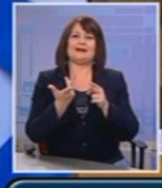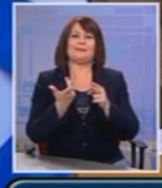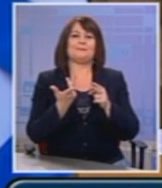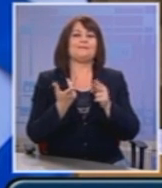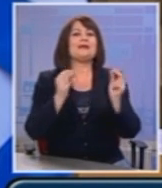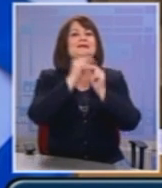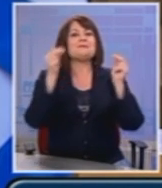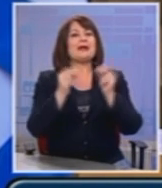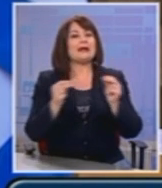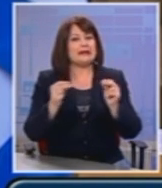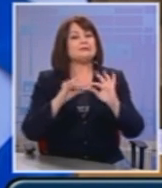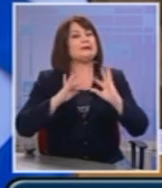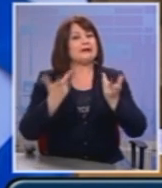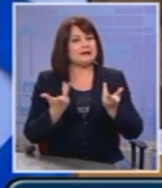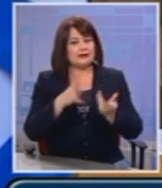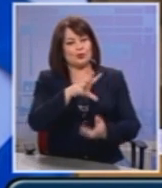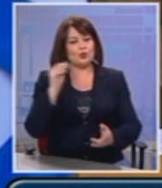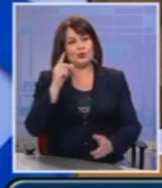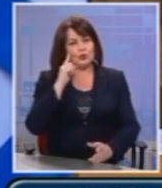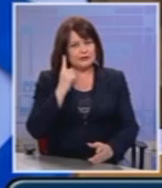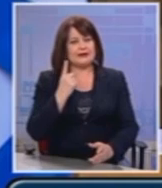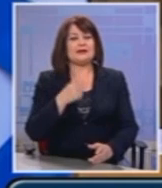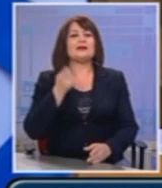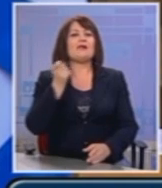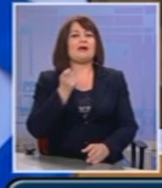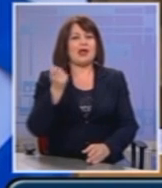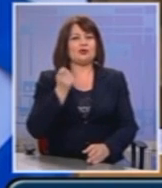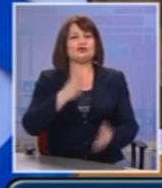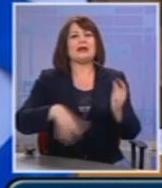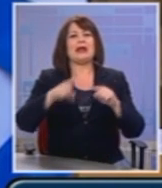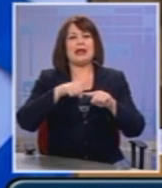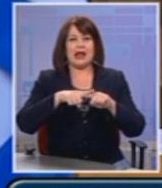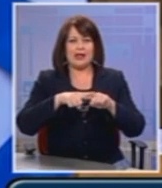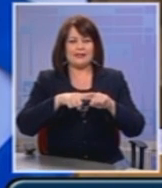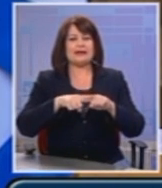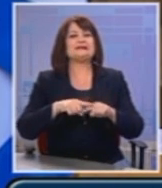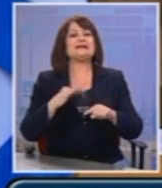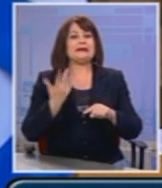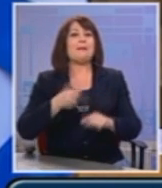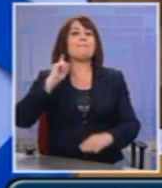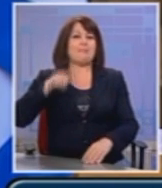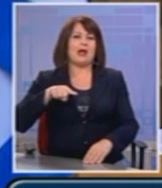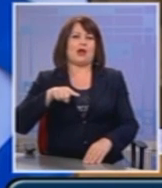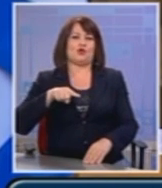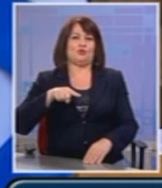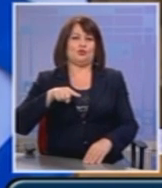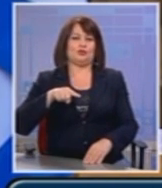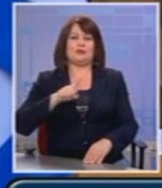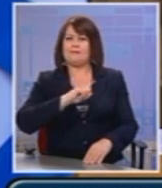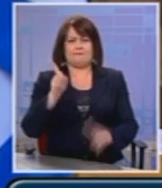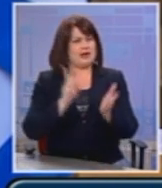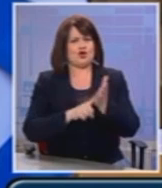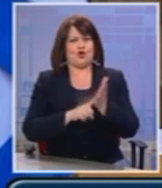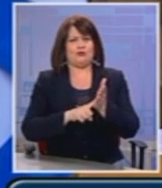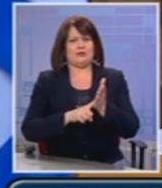συνοψίσει την διαπ η ότι το χρέος της ελλάδας είναι παράνομο μη νόμιμο